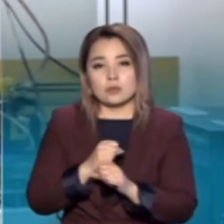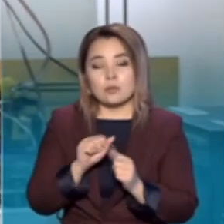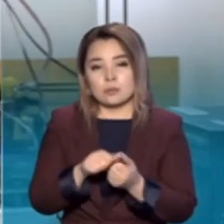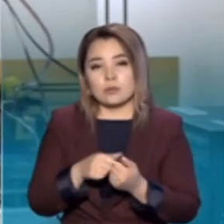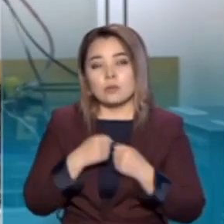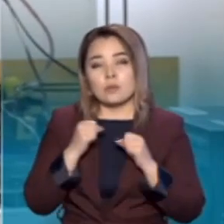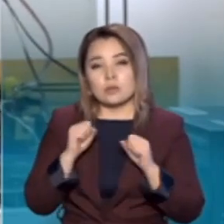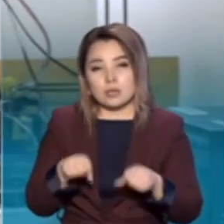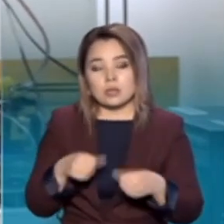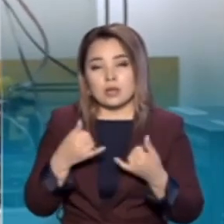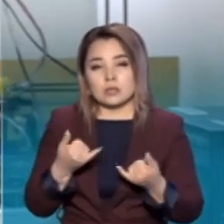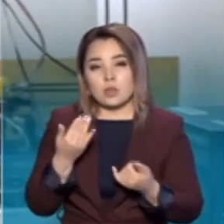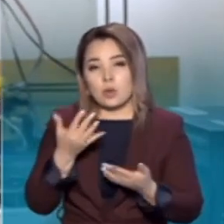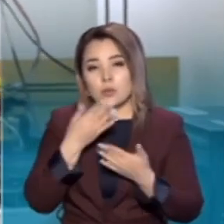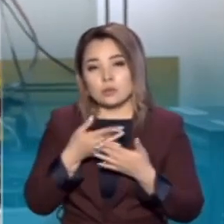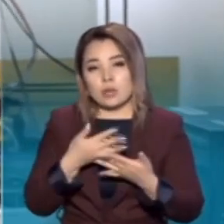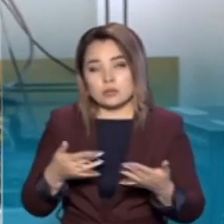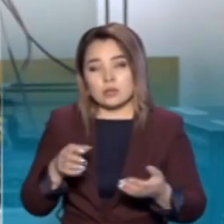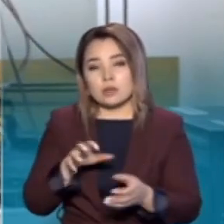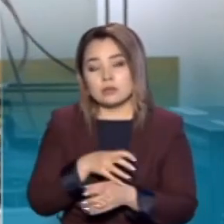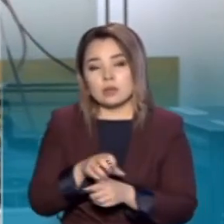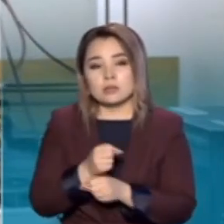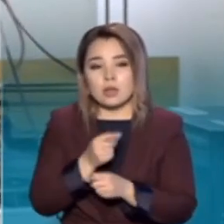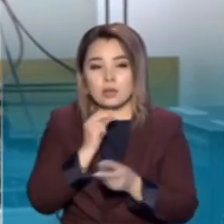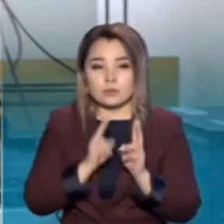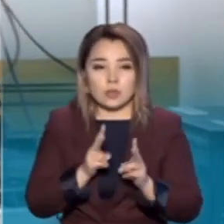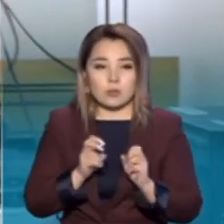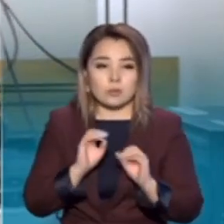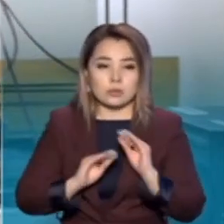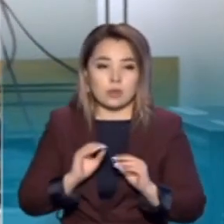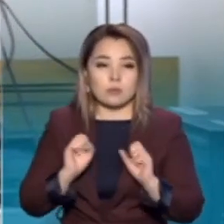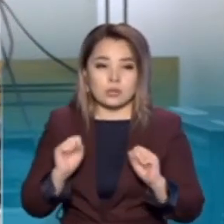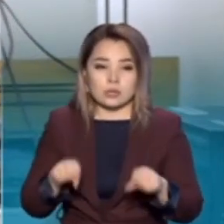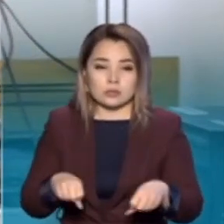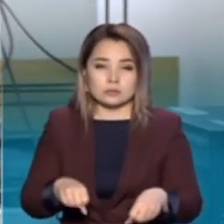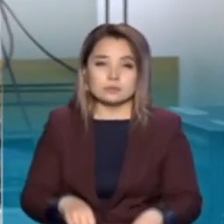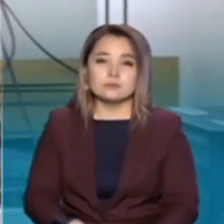басып шығармақпын. Онымен түрлі кондитерлік өнімдерді безендіруге болады.